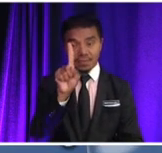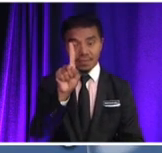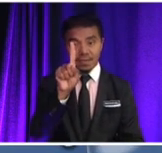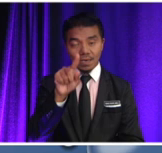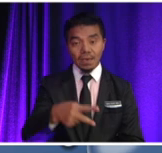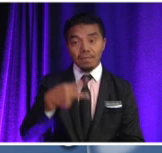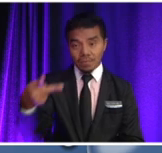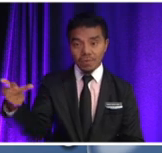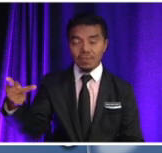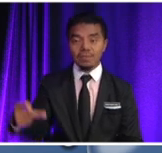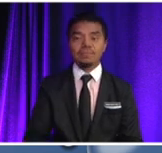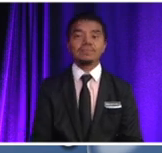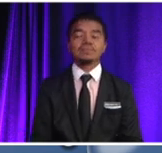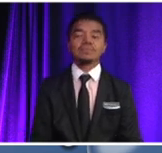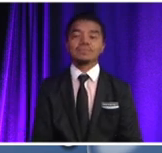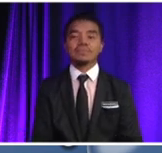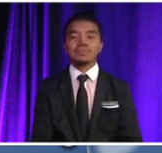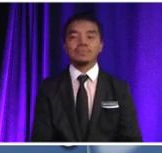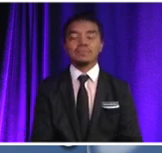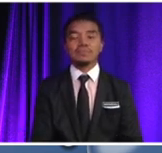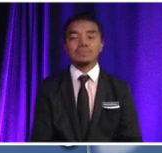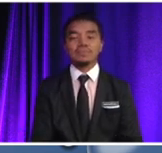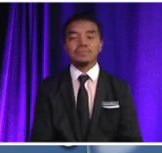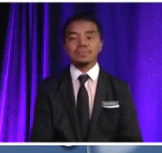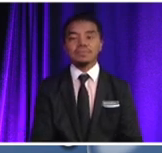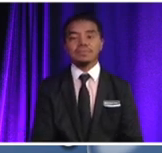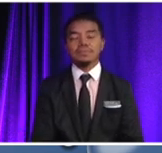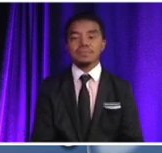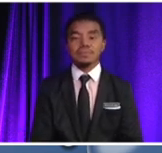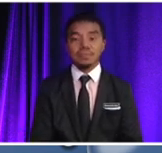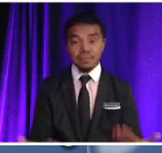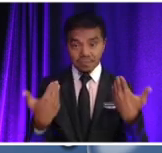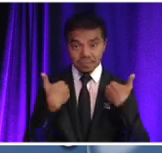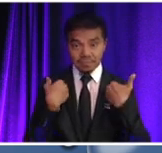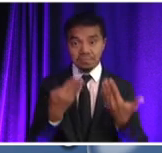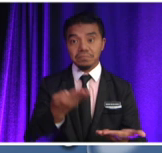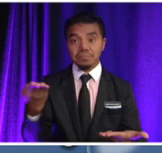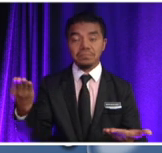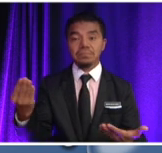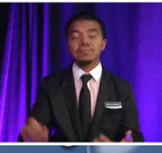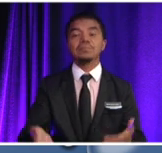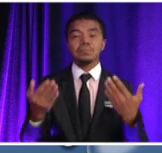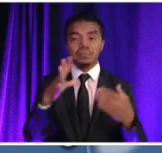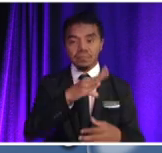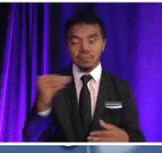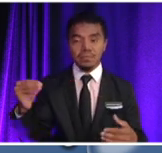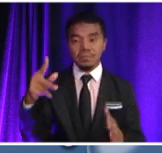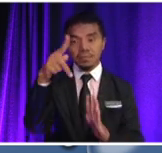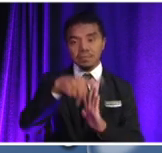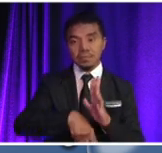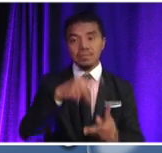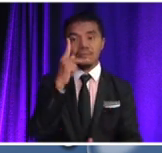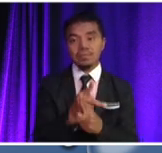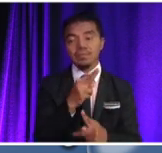ini ada dua yaitu sama ada ada barang ataupun penikmatan Jadi kalau barang yang paling penting ialah mesti mempunyai